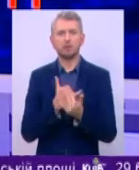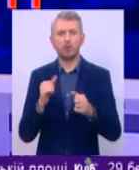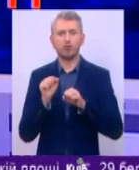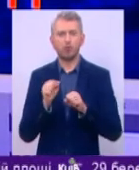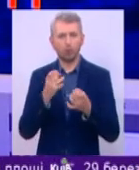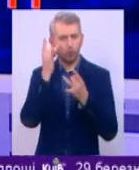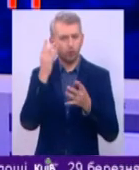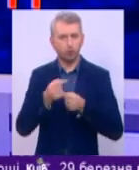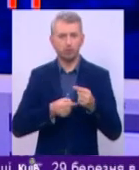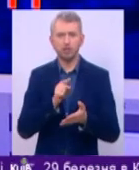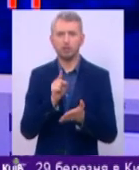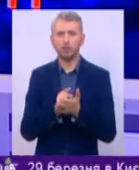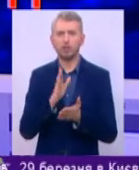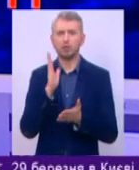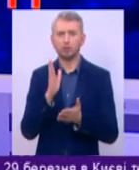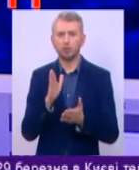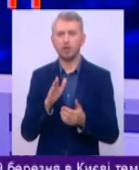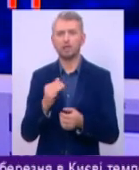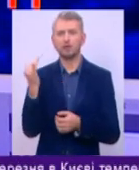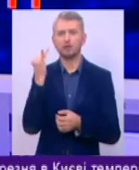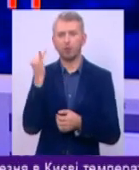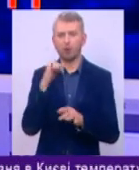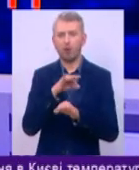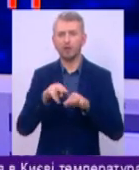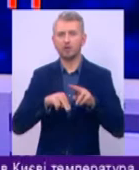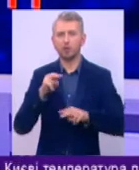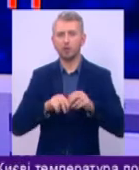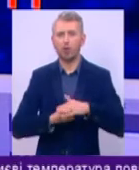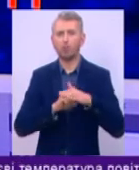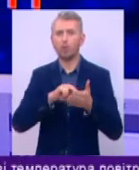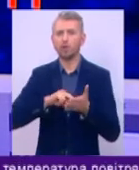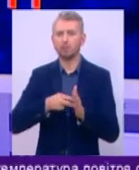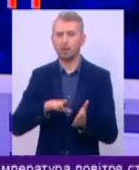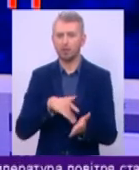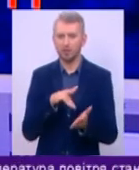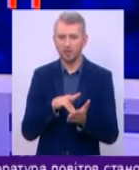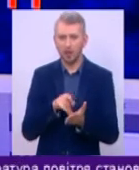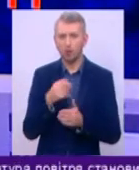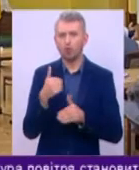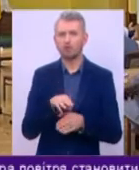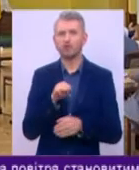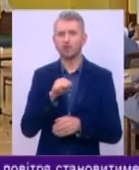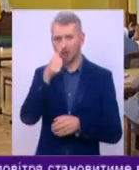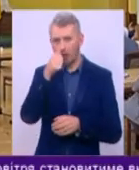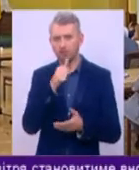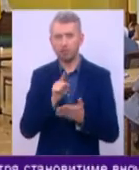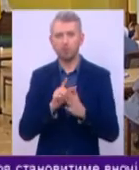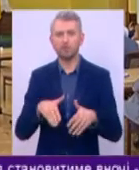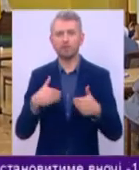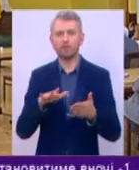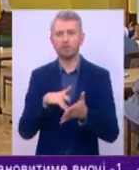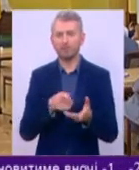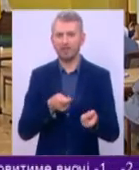Забезпечити охорону культурної спадщини повинен буде, зокрема, історико-архітектурний опорний план міста. Його вже в травні мають представити у